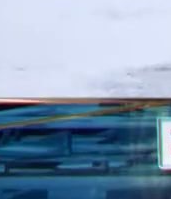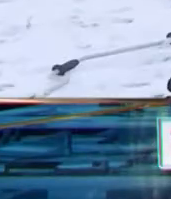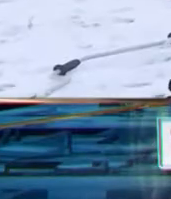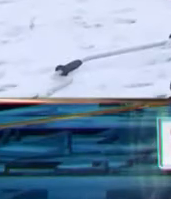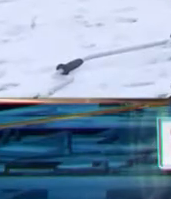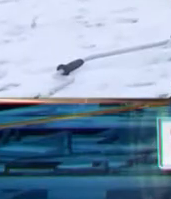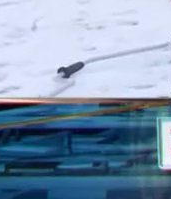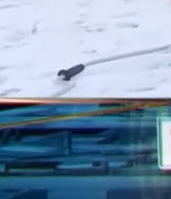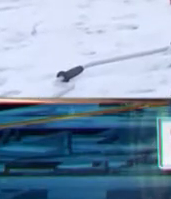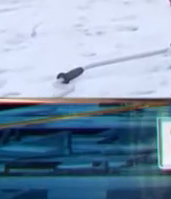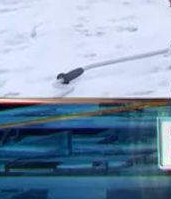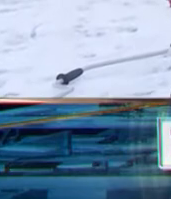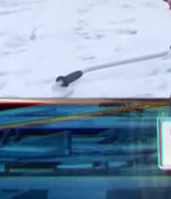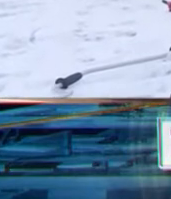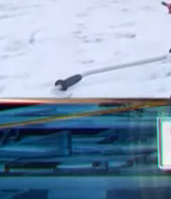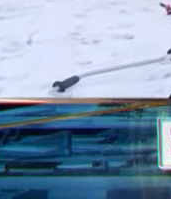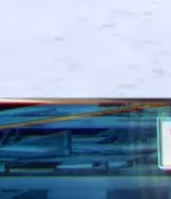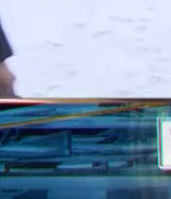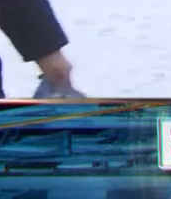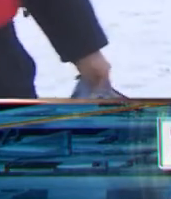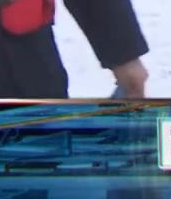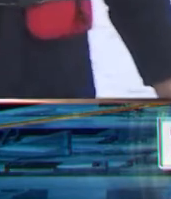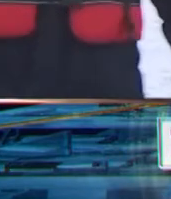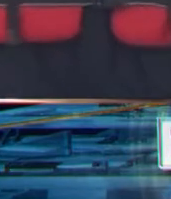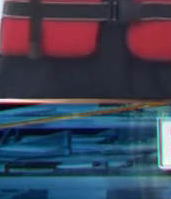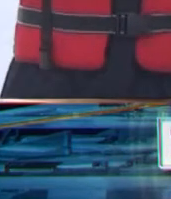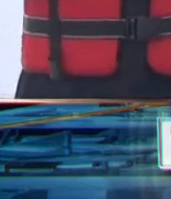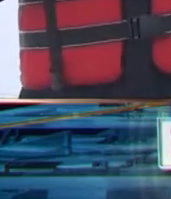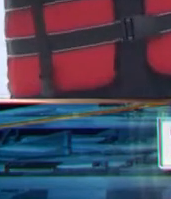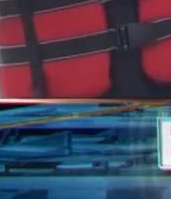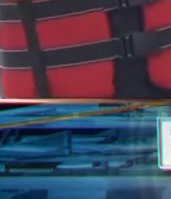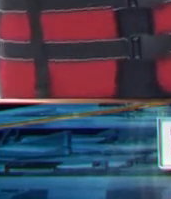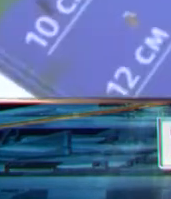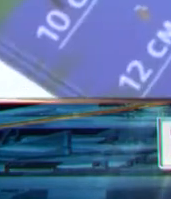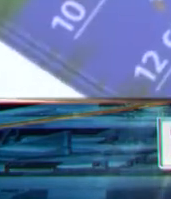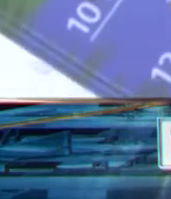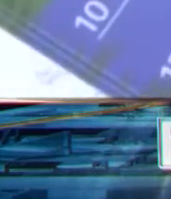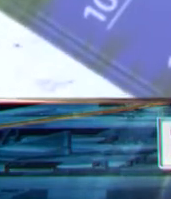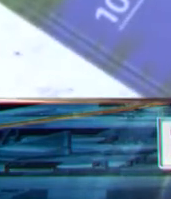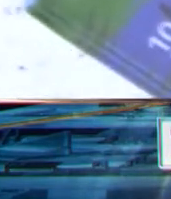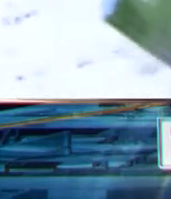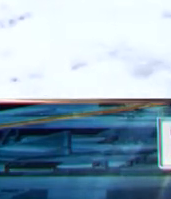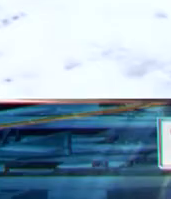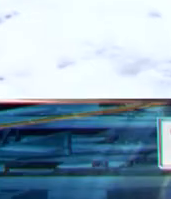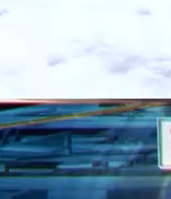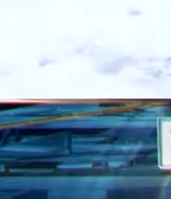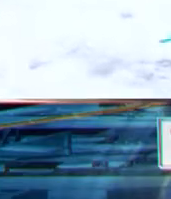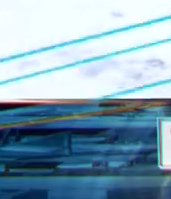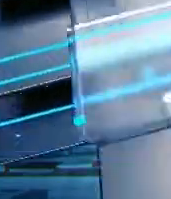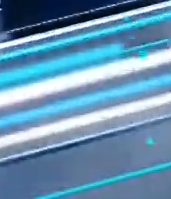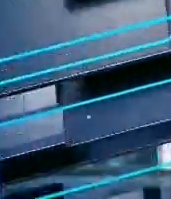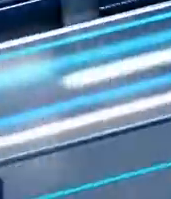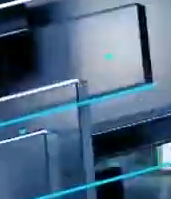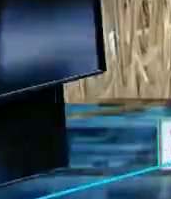Жаңа жылдық мерекелерде өзен көлдер бетінде шығуға асықпаңыздар. Төтеншеліктер мұз әлі де жұқа екенін ескертеді.